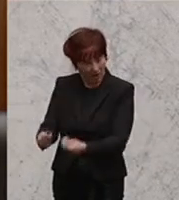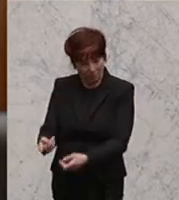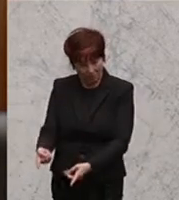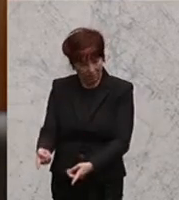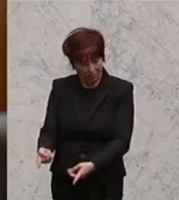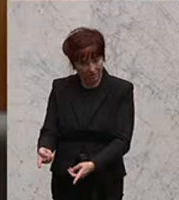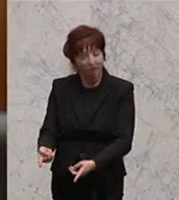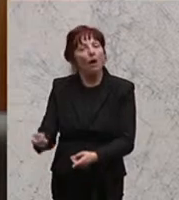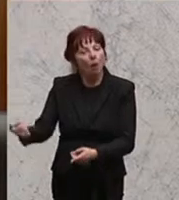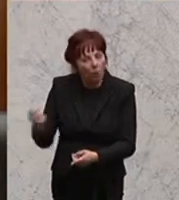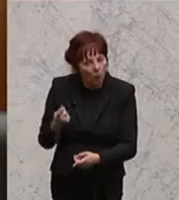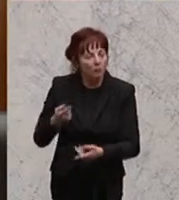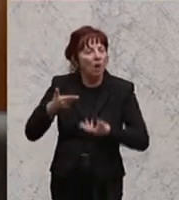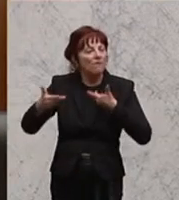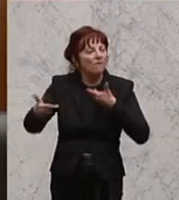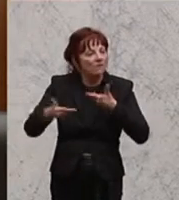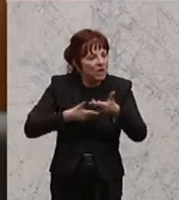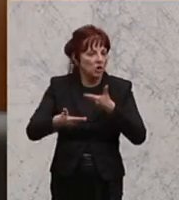einem wirtschaftlichen Schaden führen.